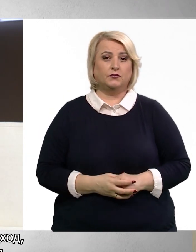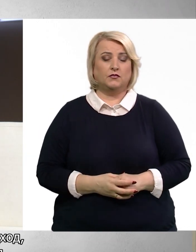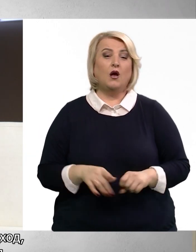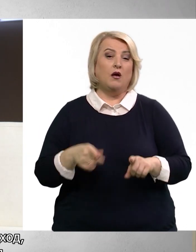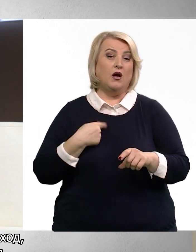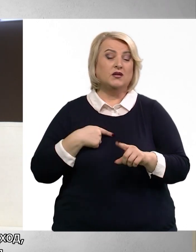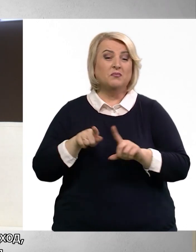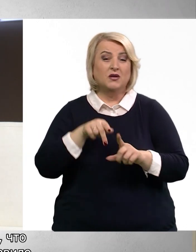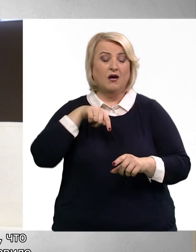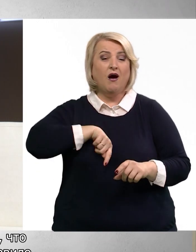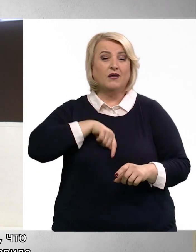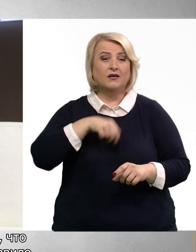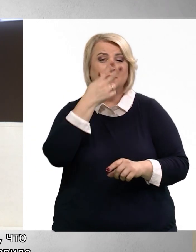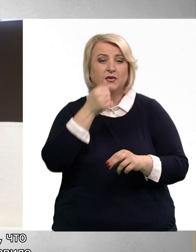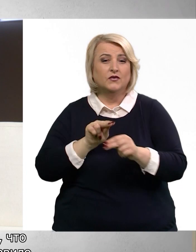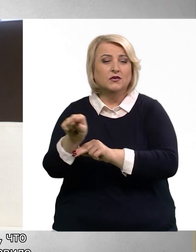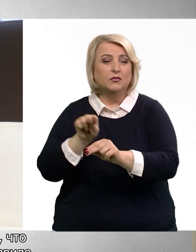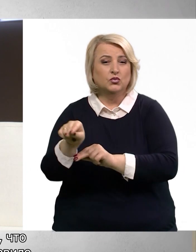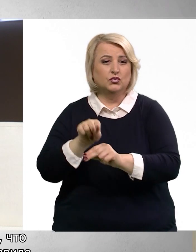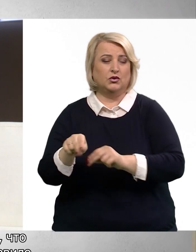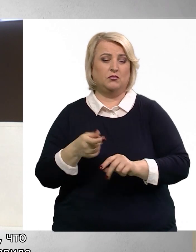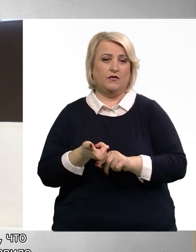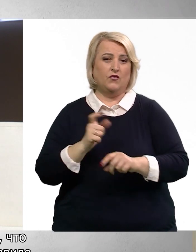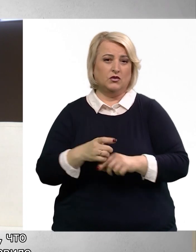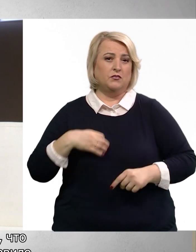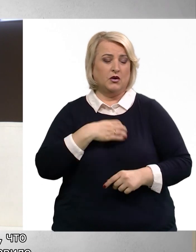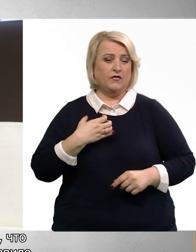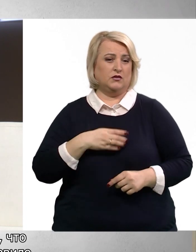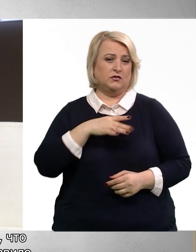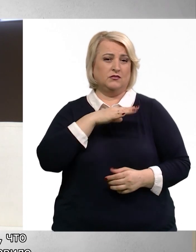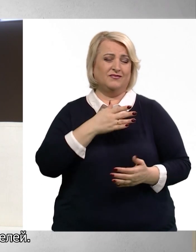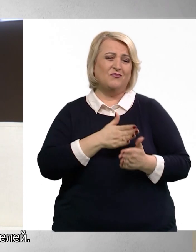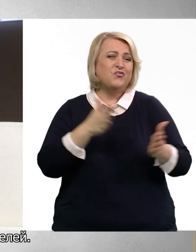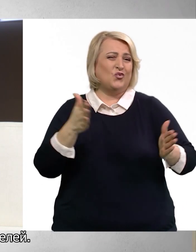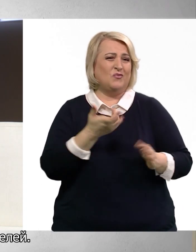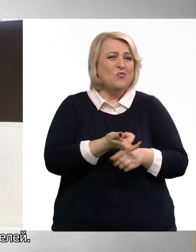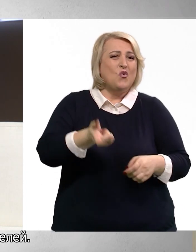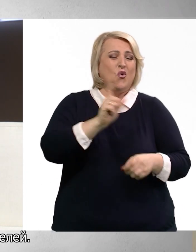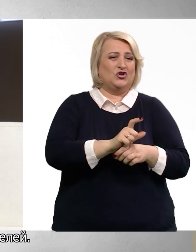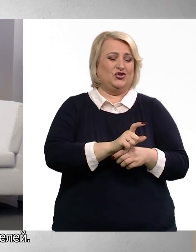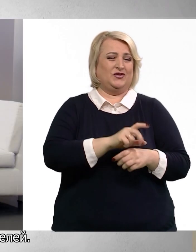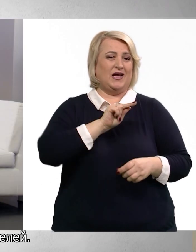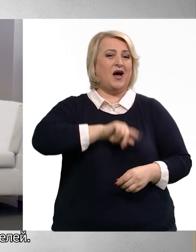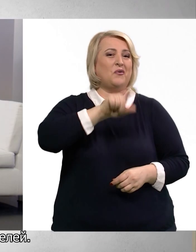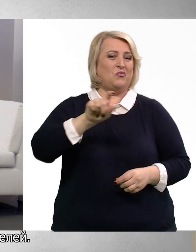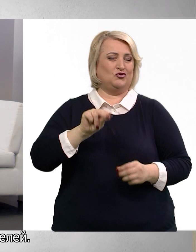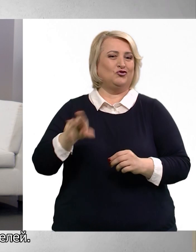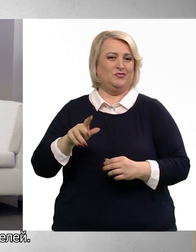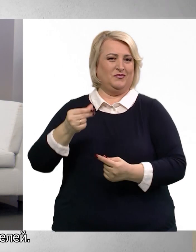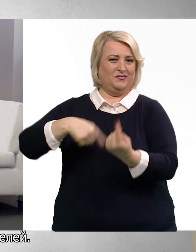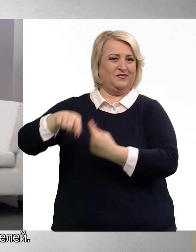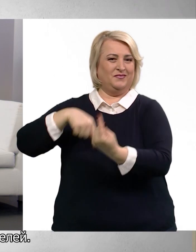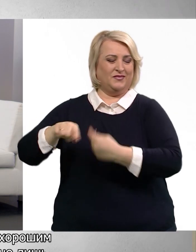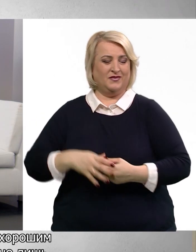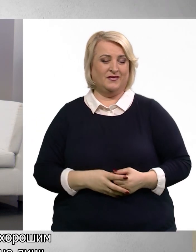cultivat, pentru că noi trebuie să înțelegem foarte bine că tot timpul angajații sunt mai mulți ca antreprenorii. Deci, și e ok să fie așa. Așa